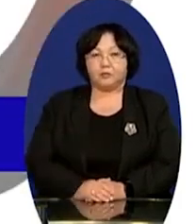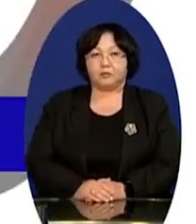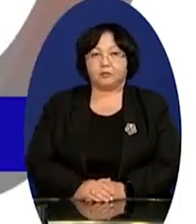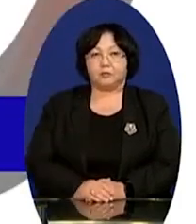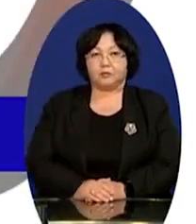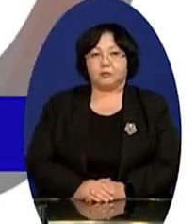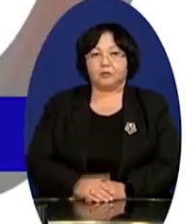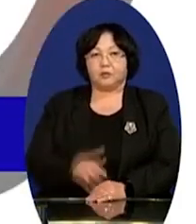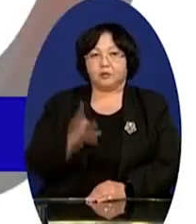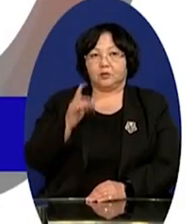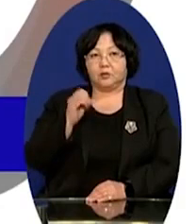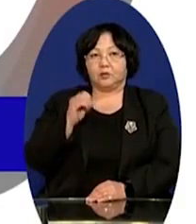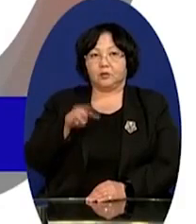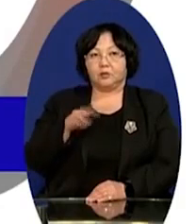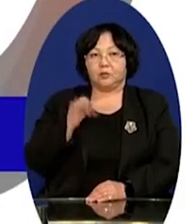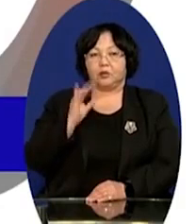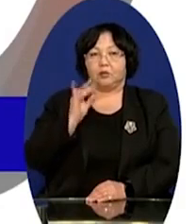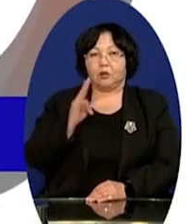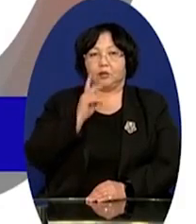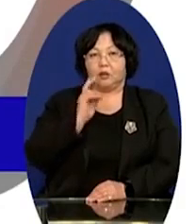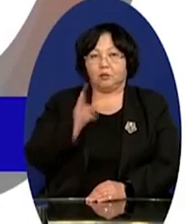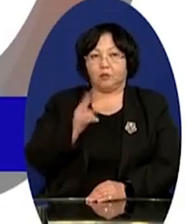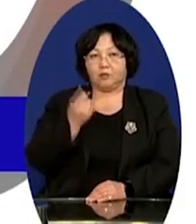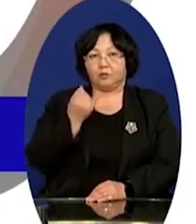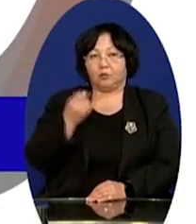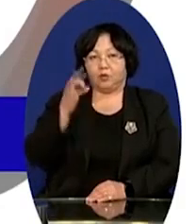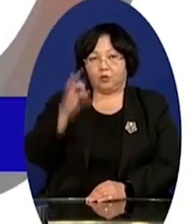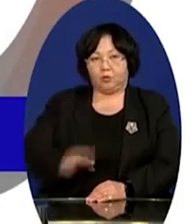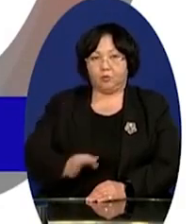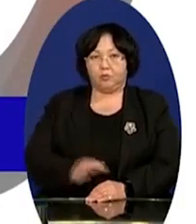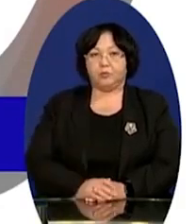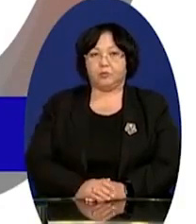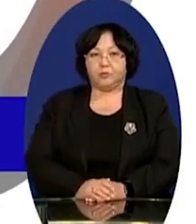За Remicon компани 6% эзэмшдэг.